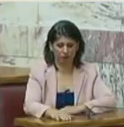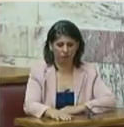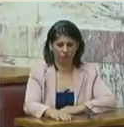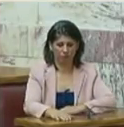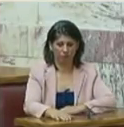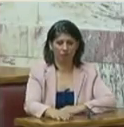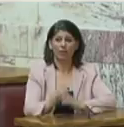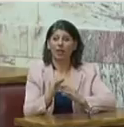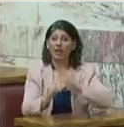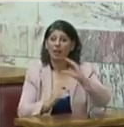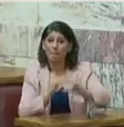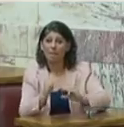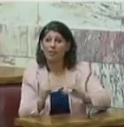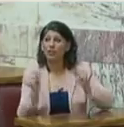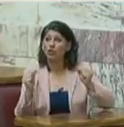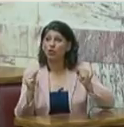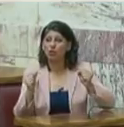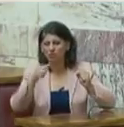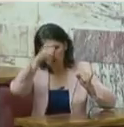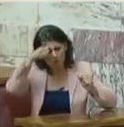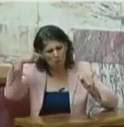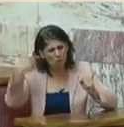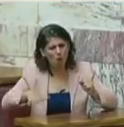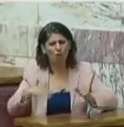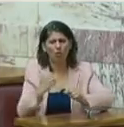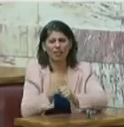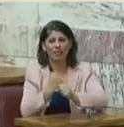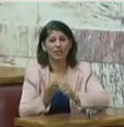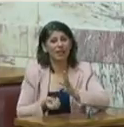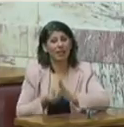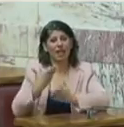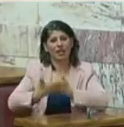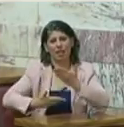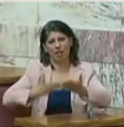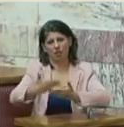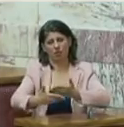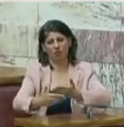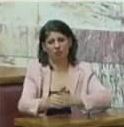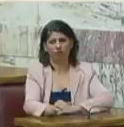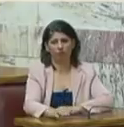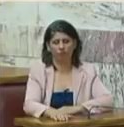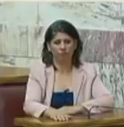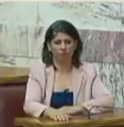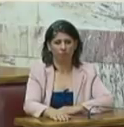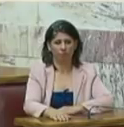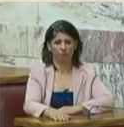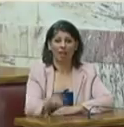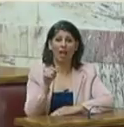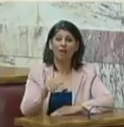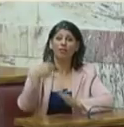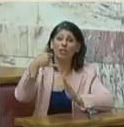δηλαδή στις ζωντανές δυνάμεις του μόχθου, της εργασίας αλλά και της νέας γενιάς. Αυτή είναι, αν θέλετε, η